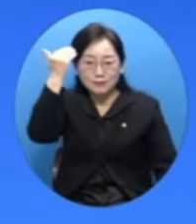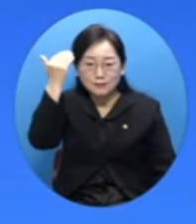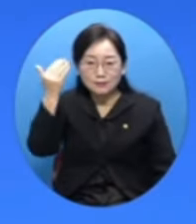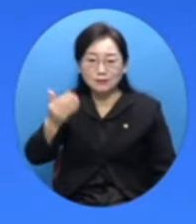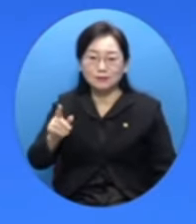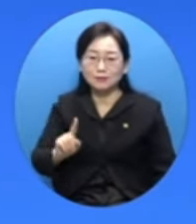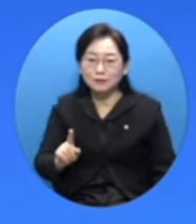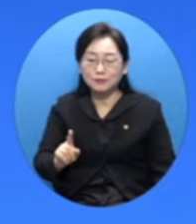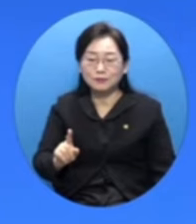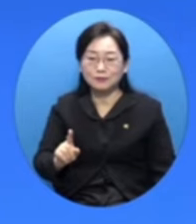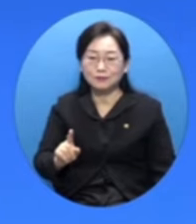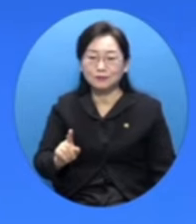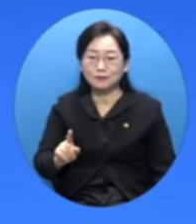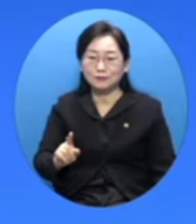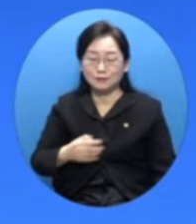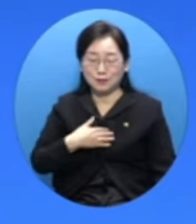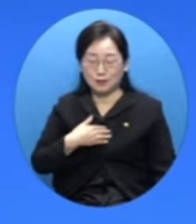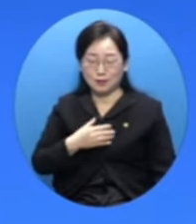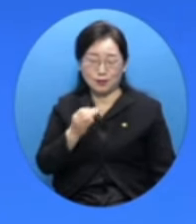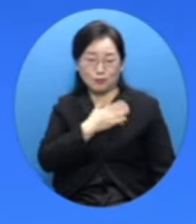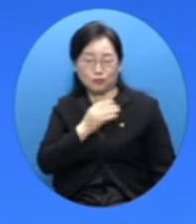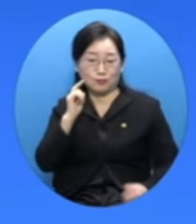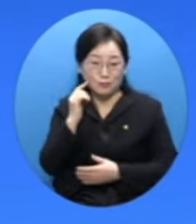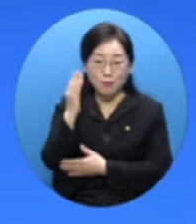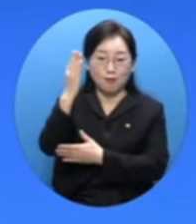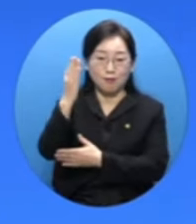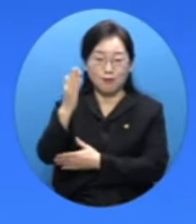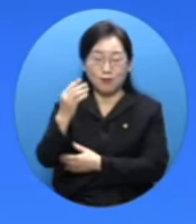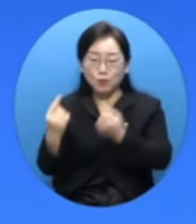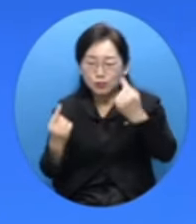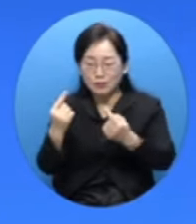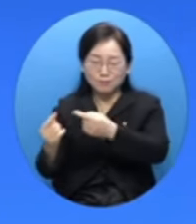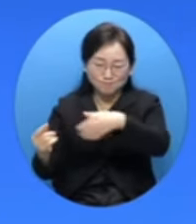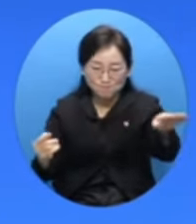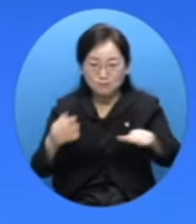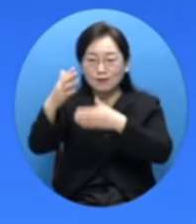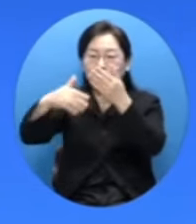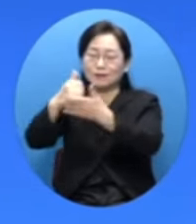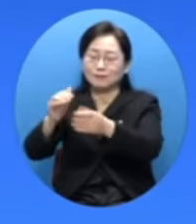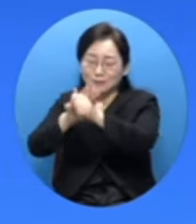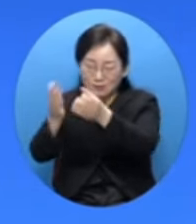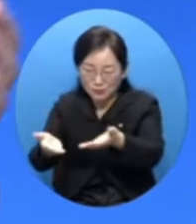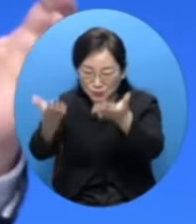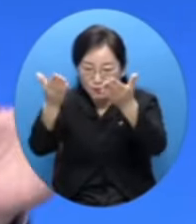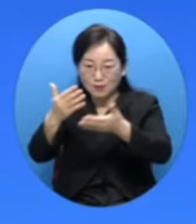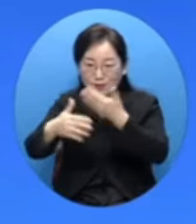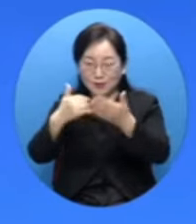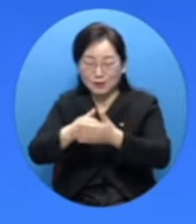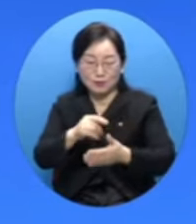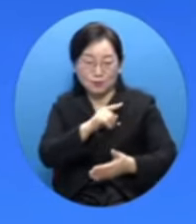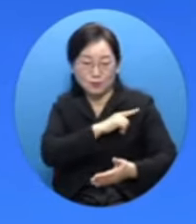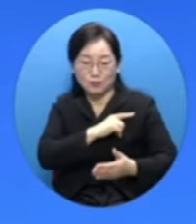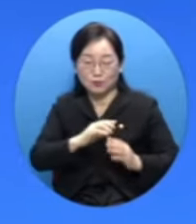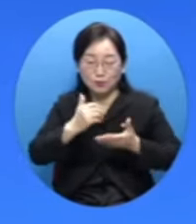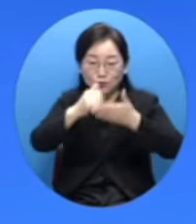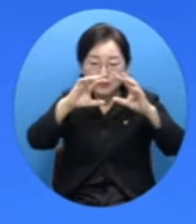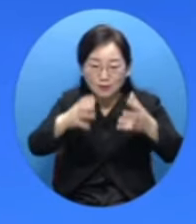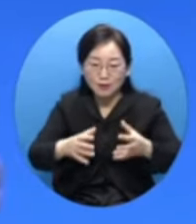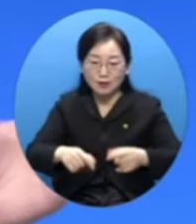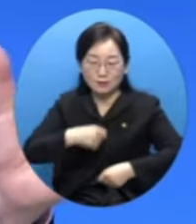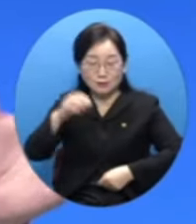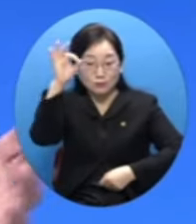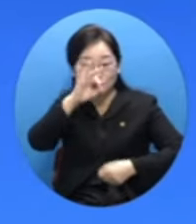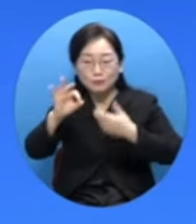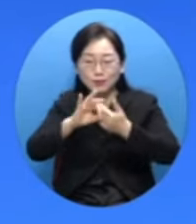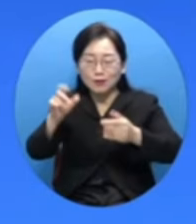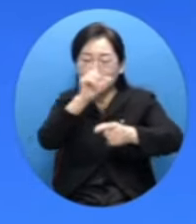나의 부귀 영화 그 무엇보다도 우리 주님을 사랑할 때 하나님께서 먼저 그의 나라와 그 의를 구하면 이 모든